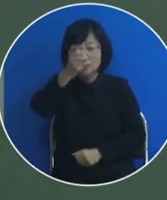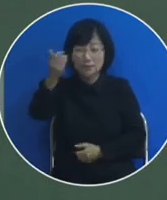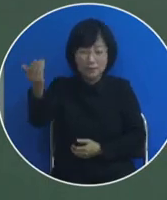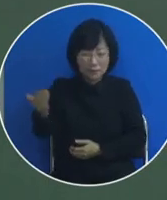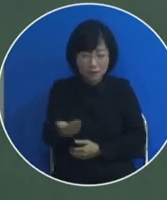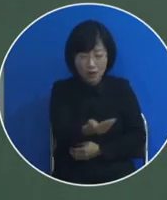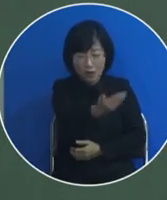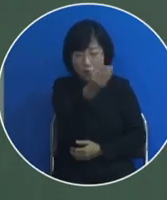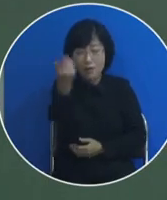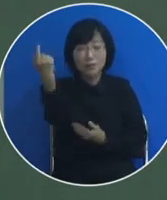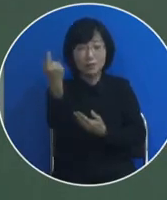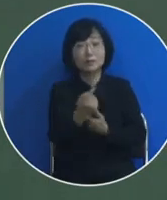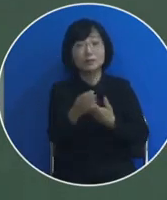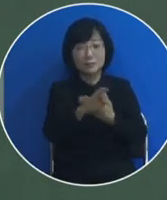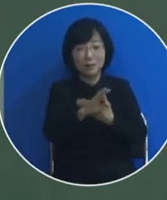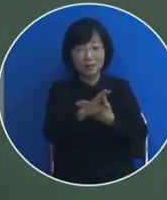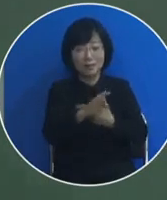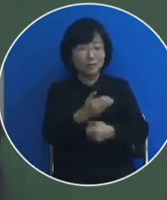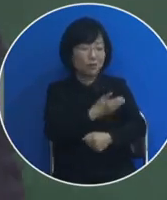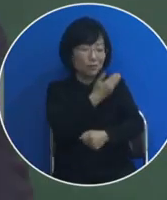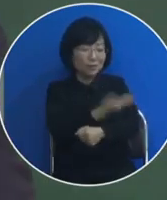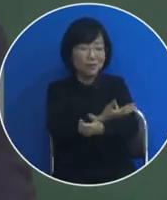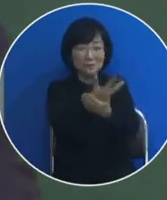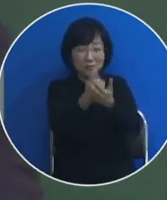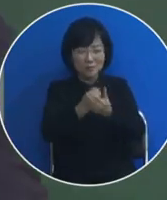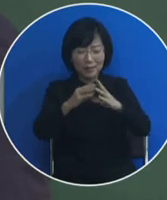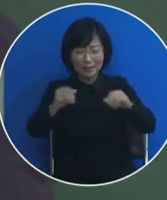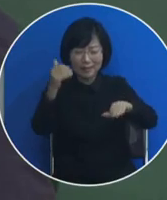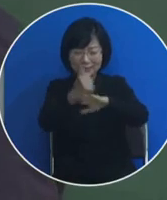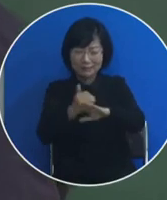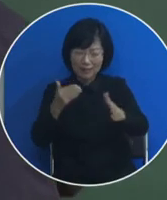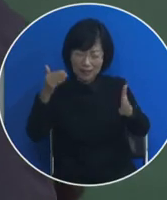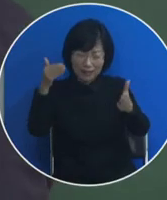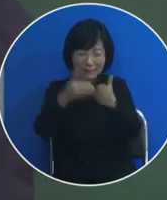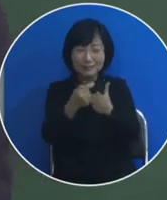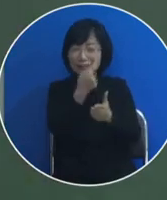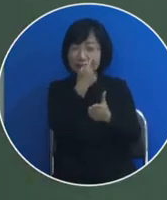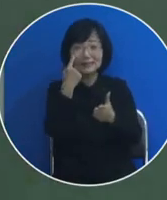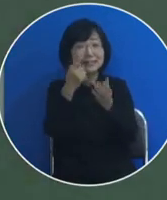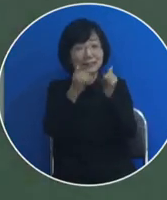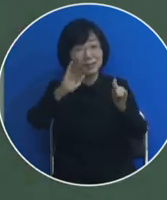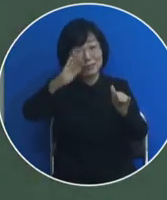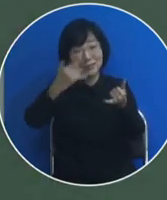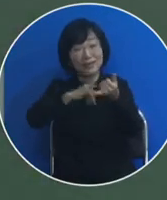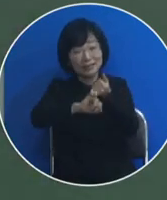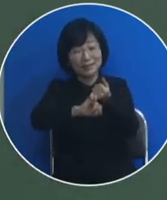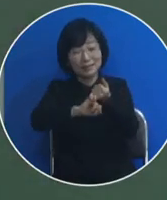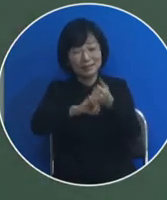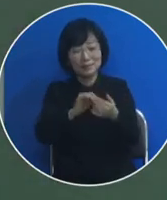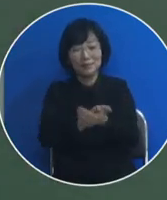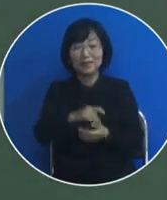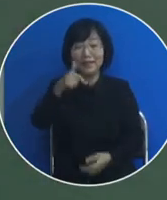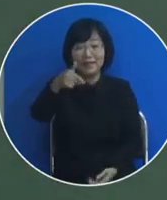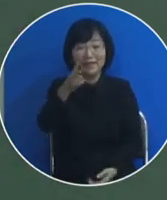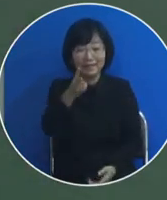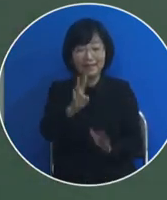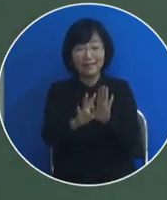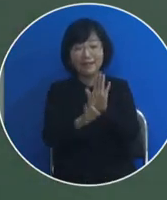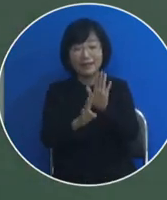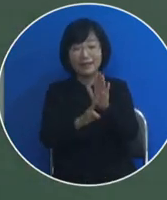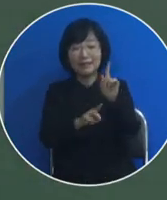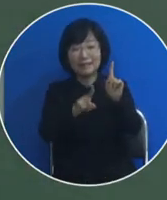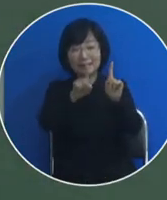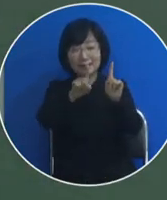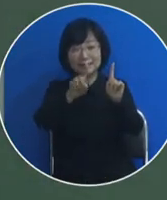증인이 될 것이다. And the one verse 8, but when the Holy Spirit comes upon you, you receive power and you will be my witnesses at the very ends of the earth. 계시록 1장 1절 3절에 이 예언의 말씀을 읽는